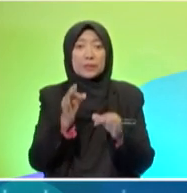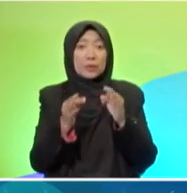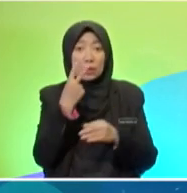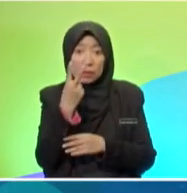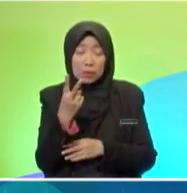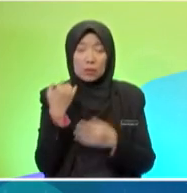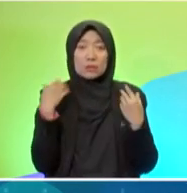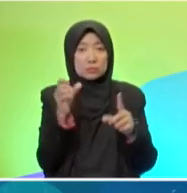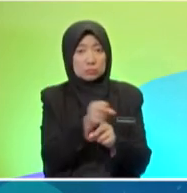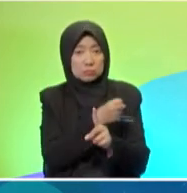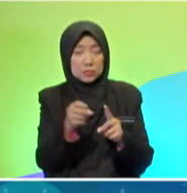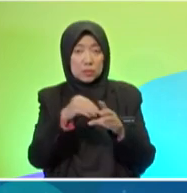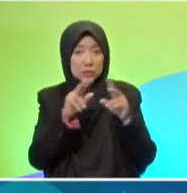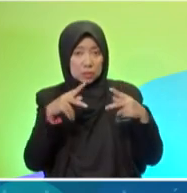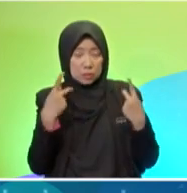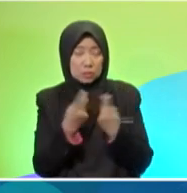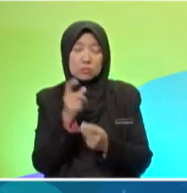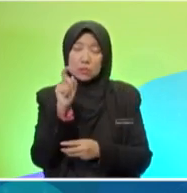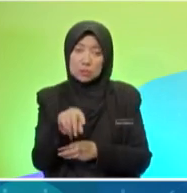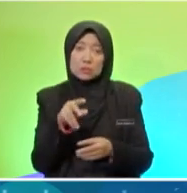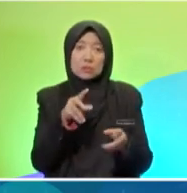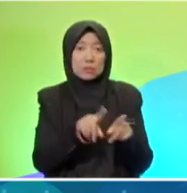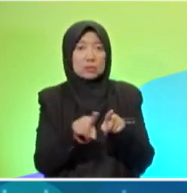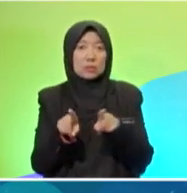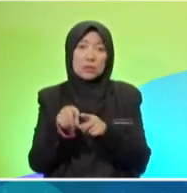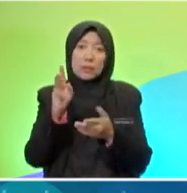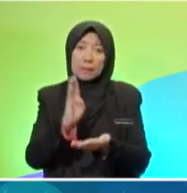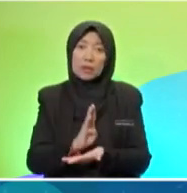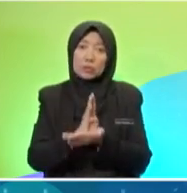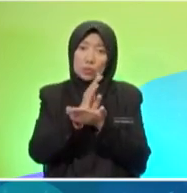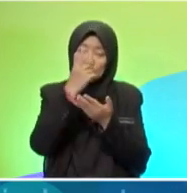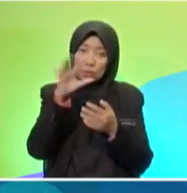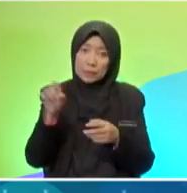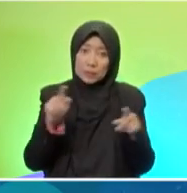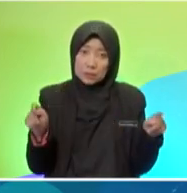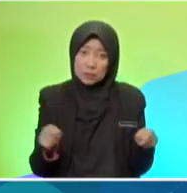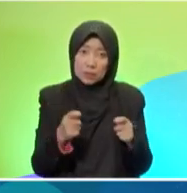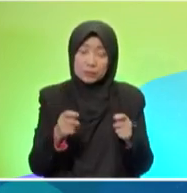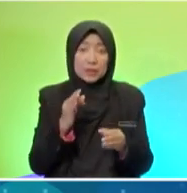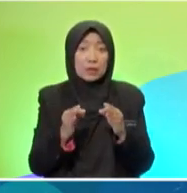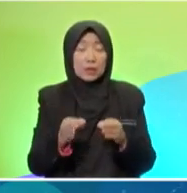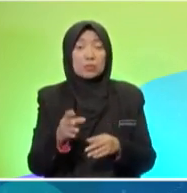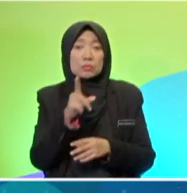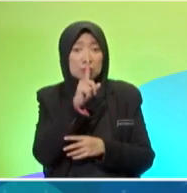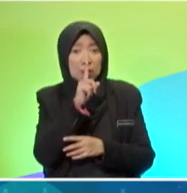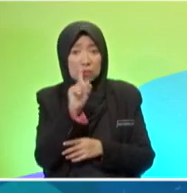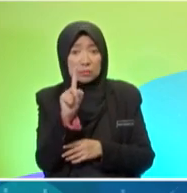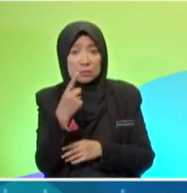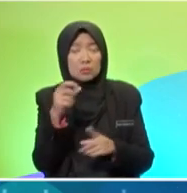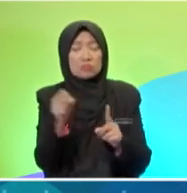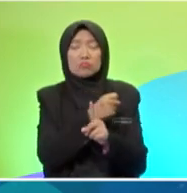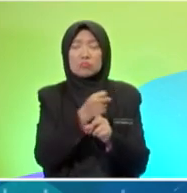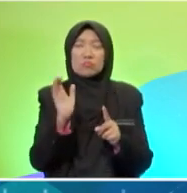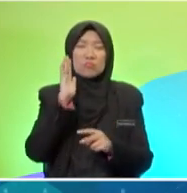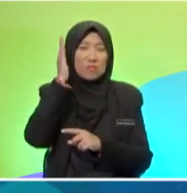kita kena sama-sama bantu sama-sama untuk laporkan sama-sama untuk tindakan kalau kita diam apa yang berlaku pendarahan itu akan